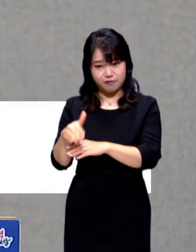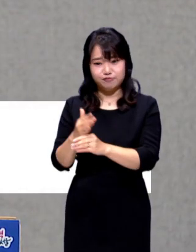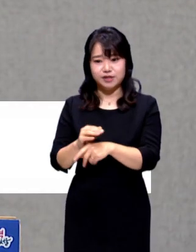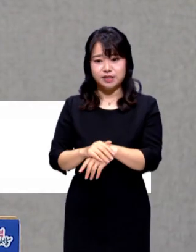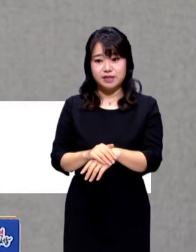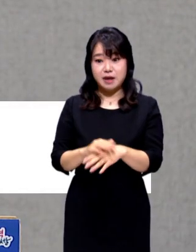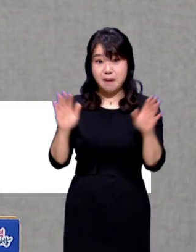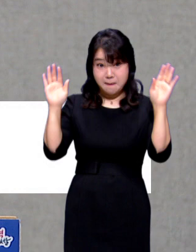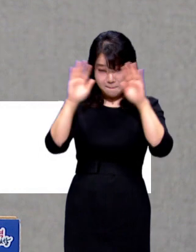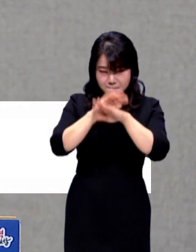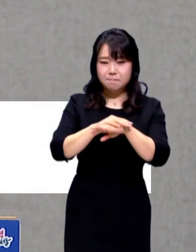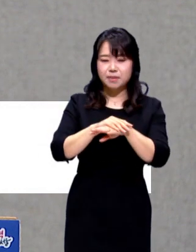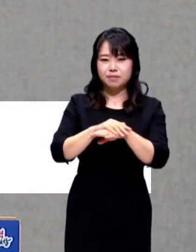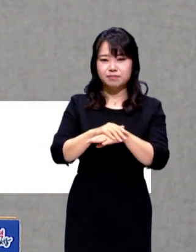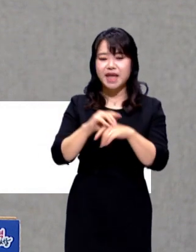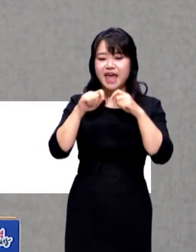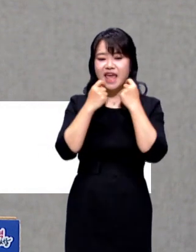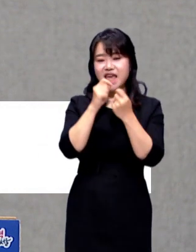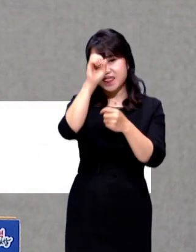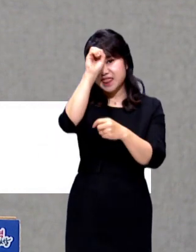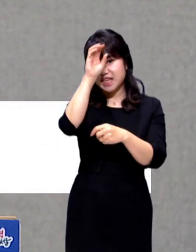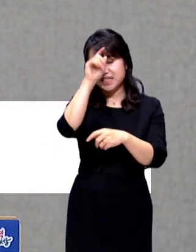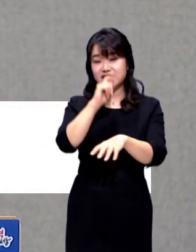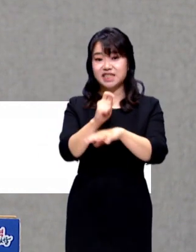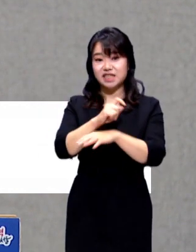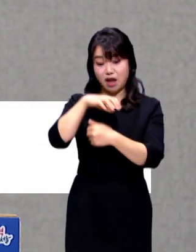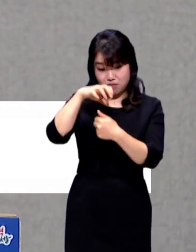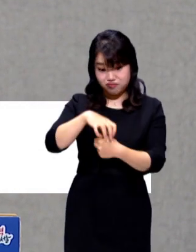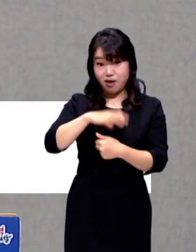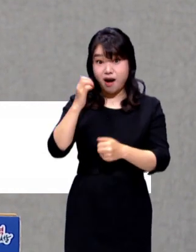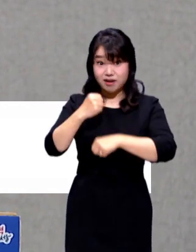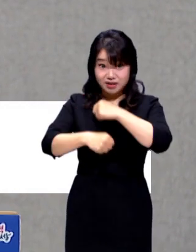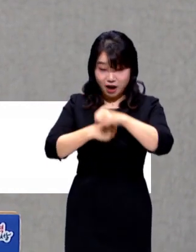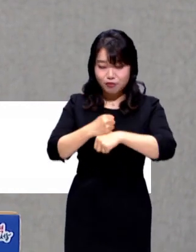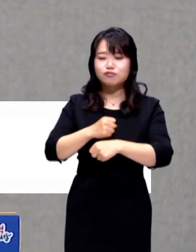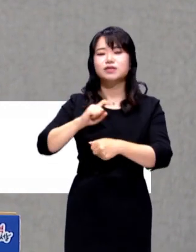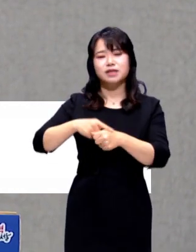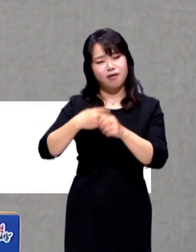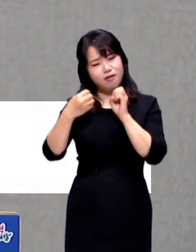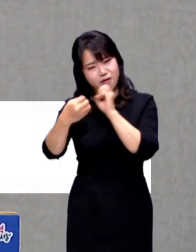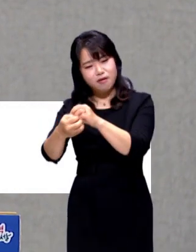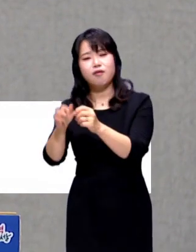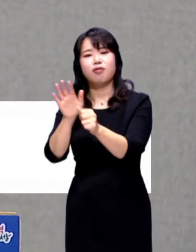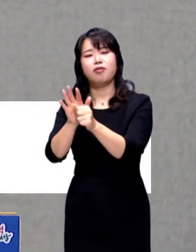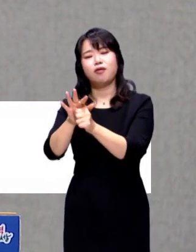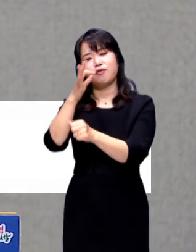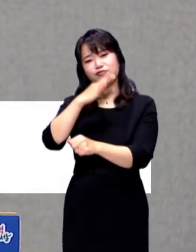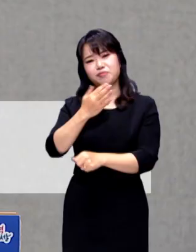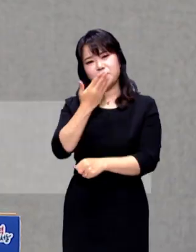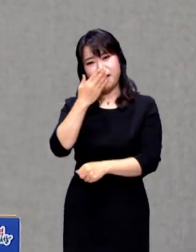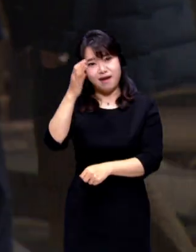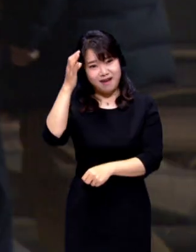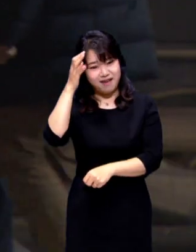심야 택시난에 해소하는데 많은 큰 도움이 될 걸로 이렇게 보고 있습니다.